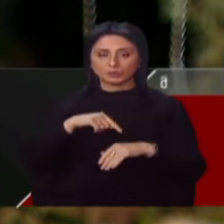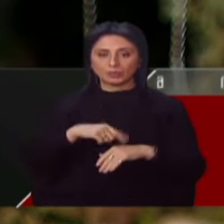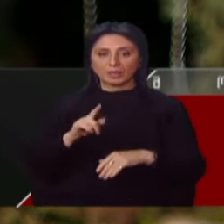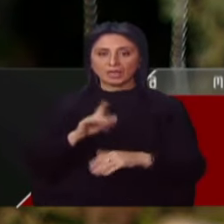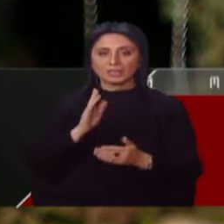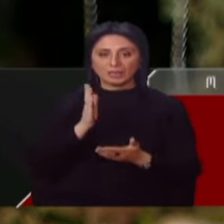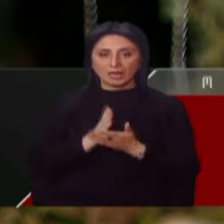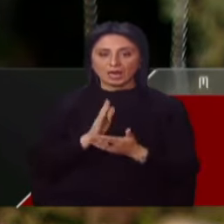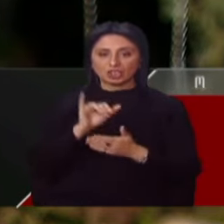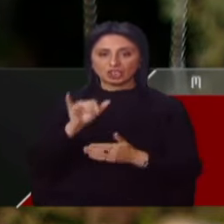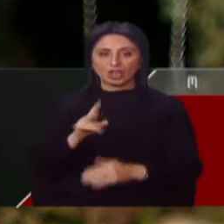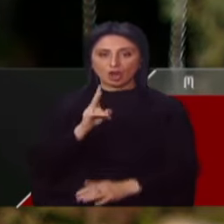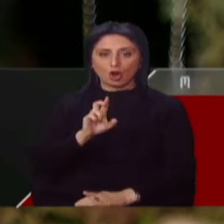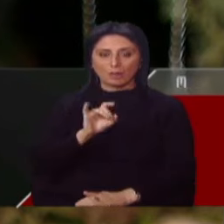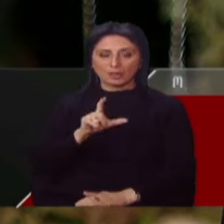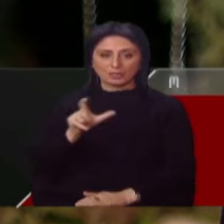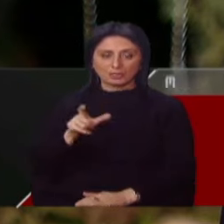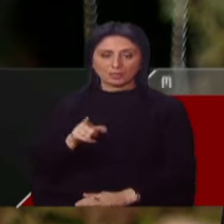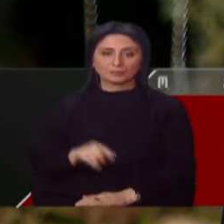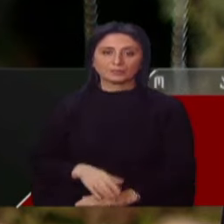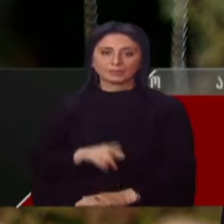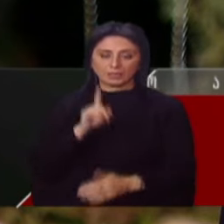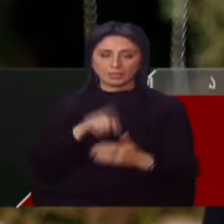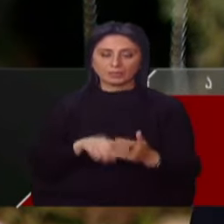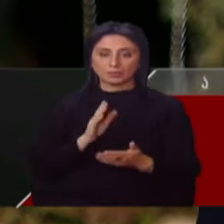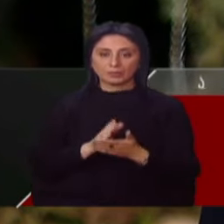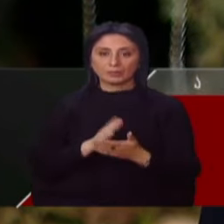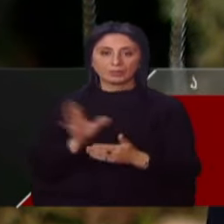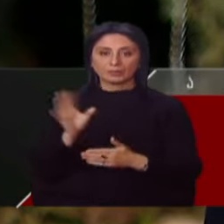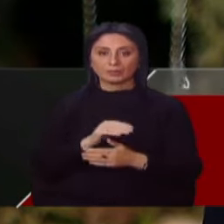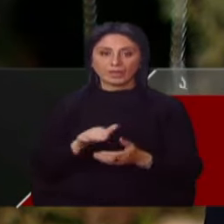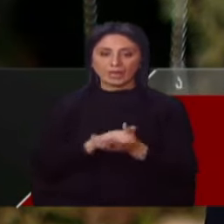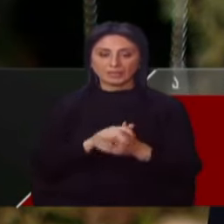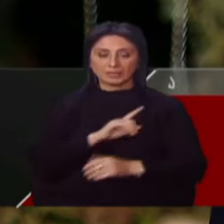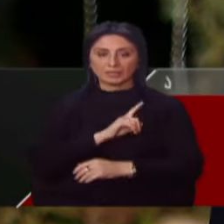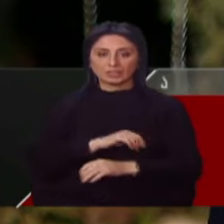რომელიც გააჩნია ირაკლი კობახიძეს, დარწმუნებული